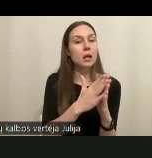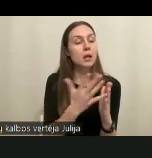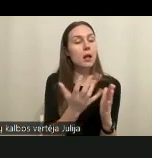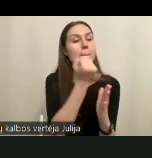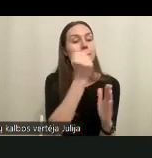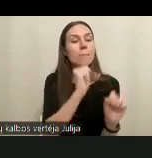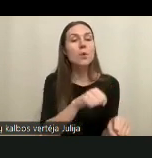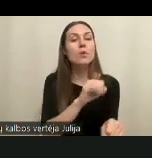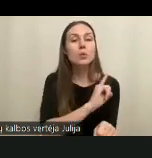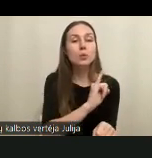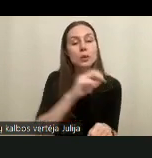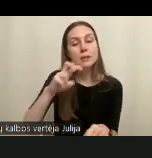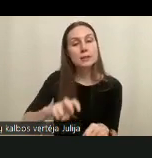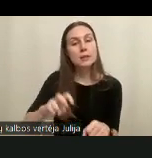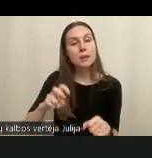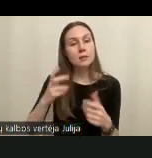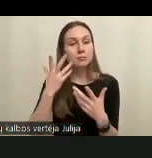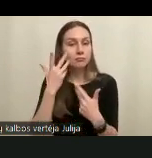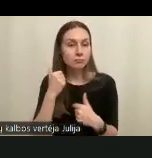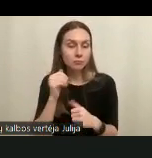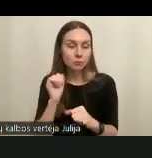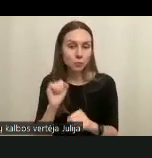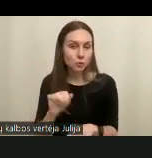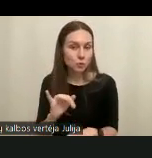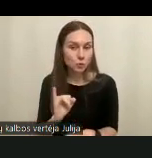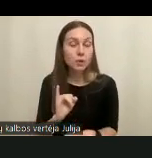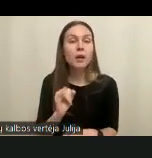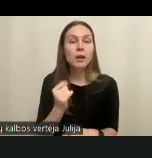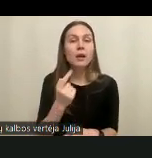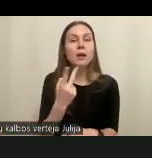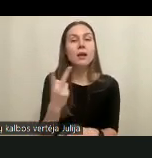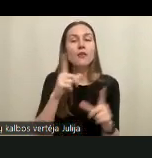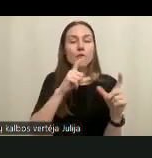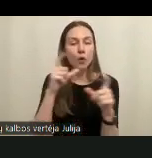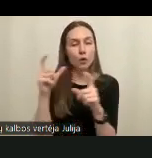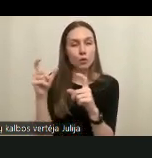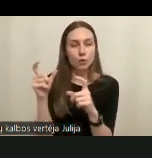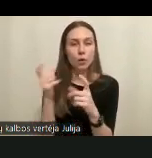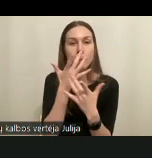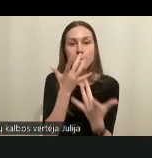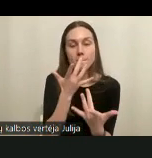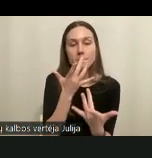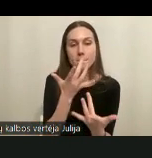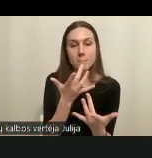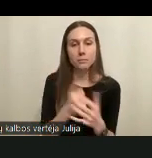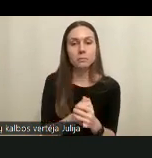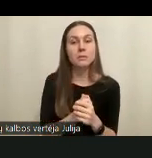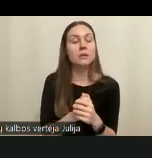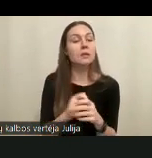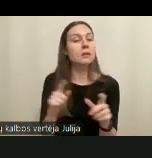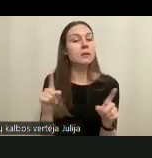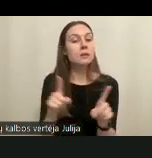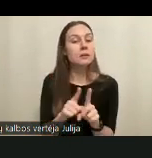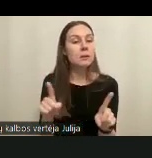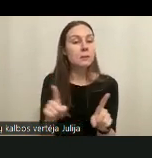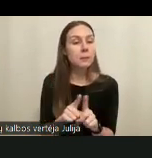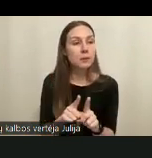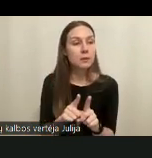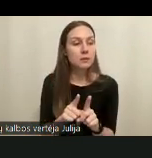įsitaisyti. Ir mes parodysime jums kelias nuotraukas, kurios tai iliustruoja. Taip pat turėtų